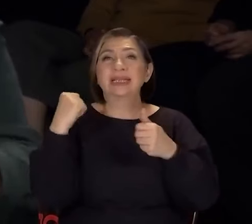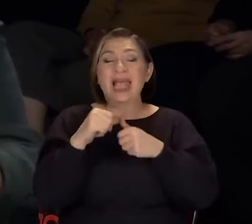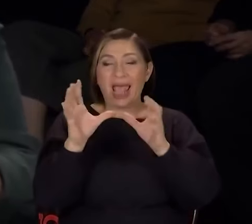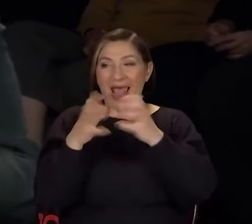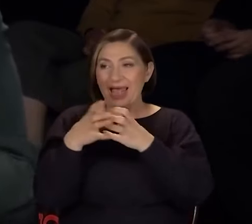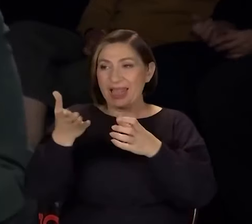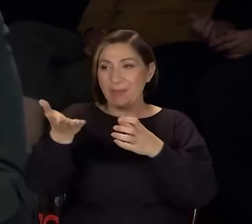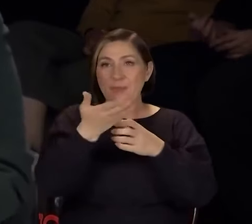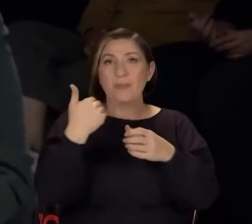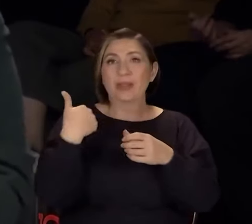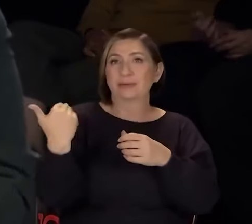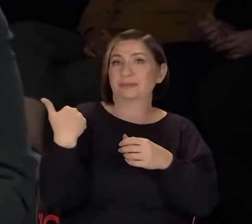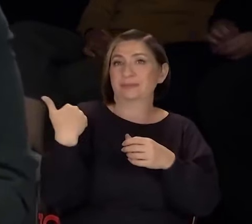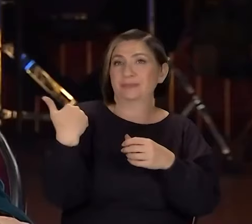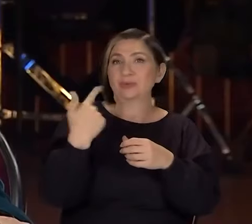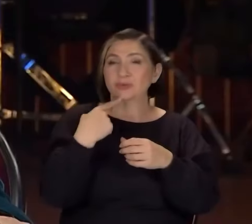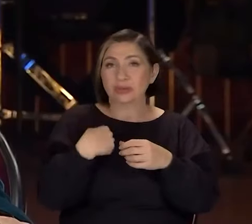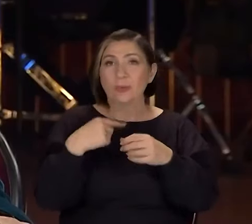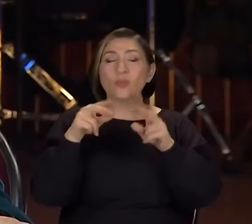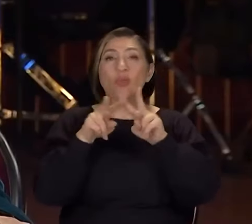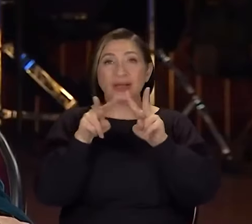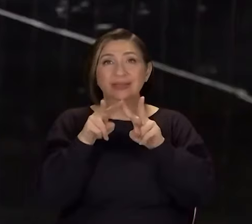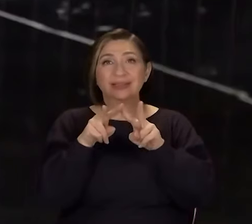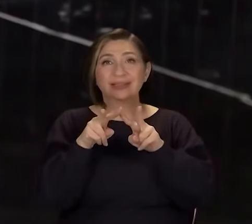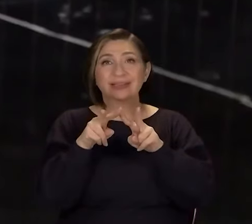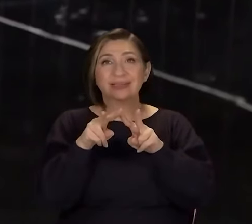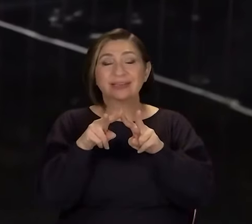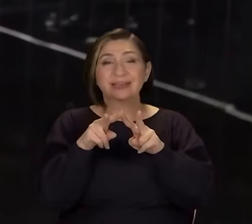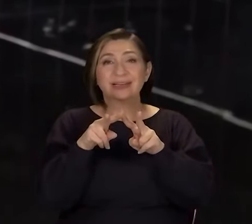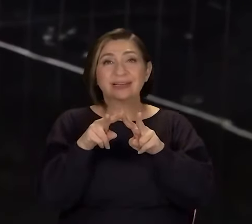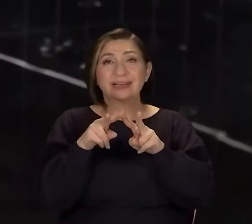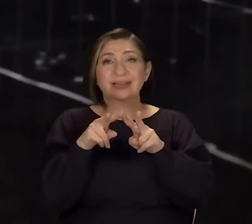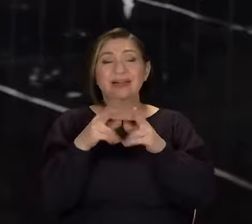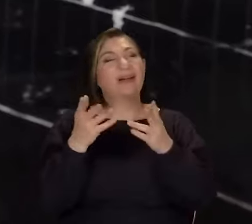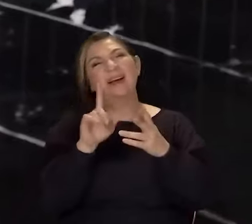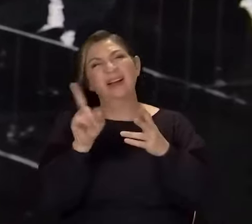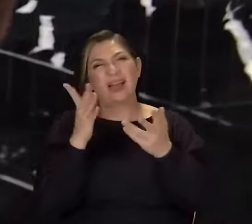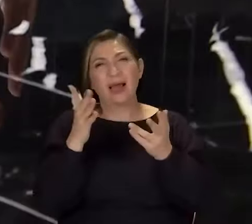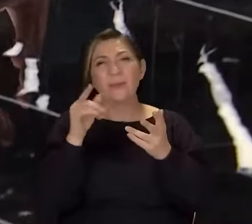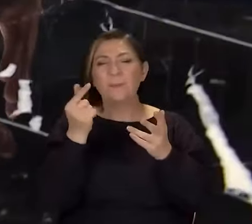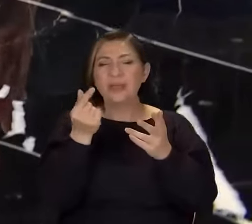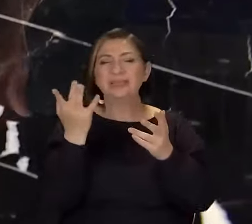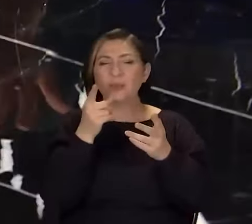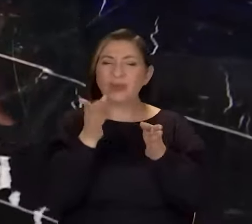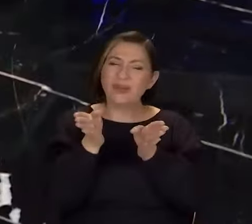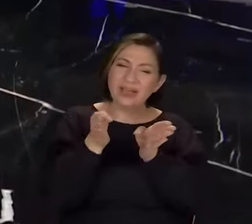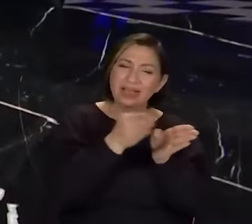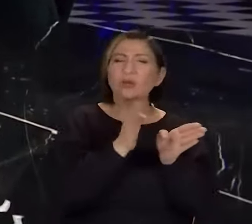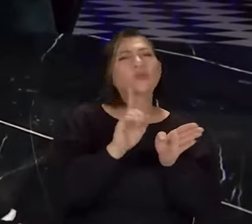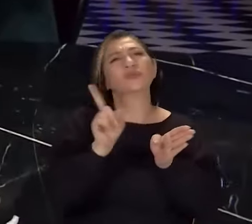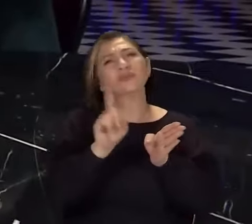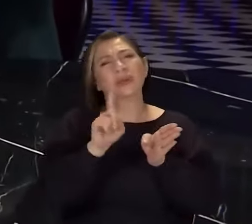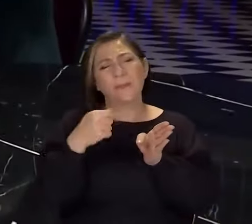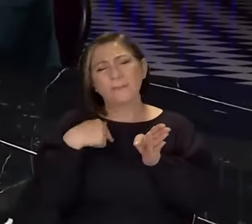ekibim bana söylese de Murat, yani hayır yani hani biraz daha yine bu tarafa kayalım. Yok hayır, ben